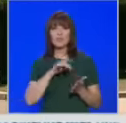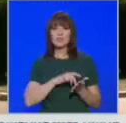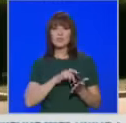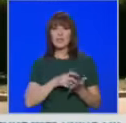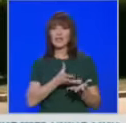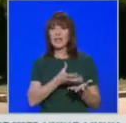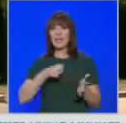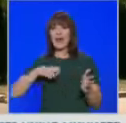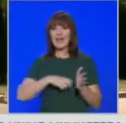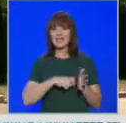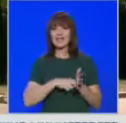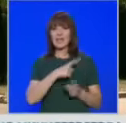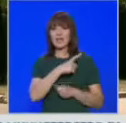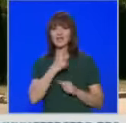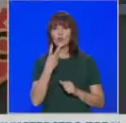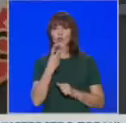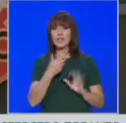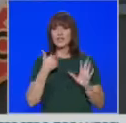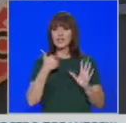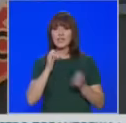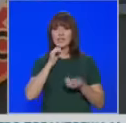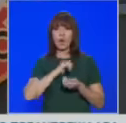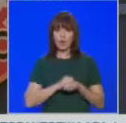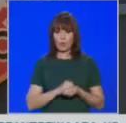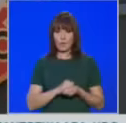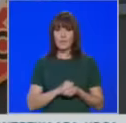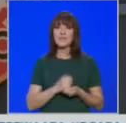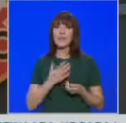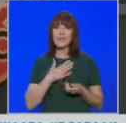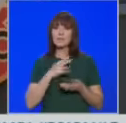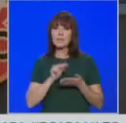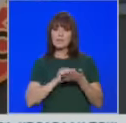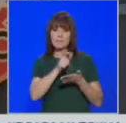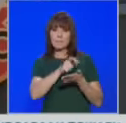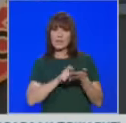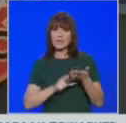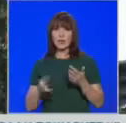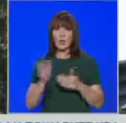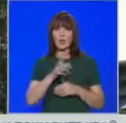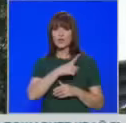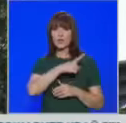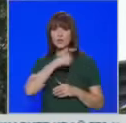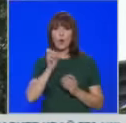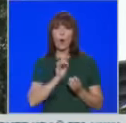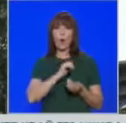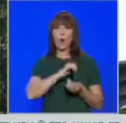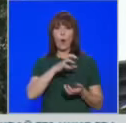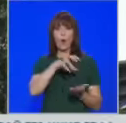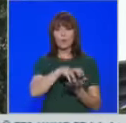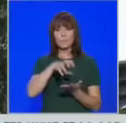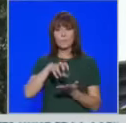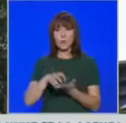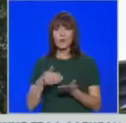от регистрите си 136 клуба, а от екипа на Бербатов заявиха, че има списък с още около 100 тима, които ще последват съдбата